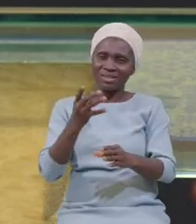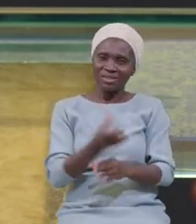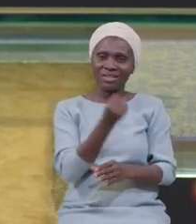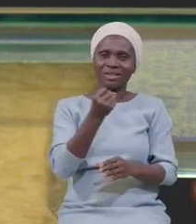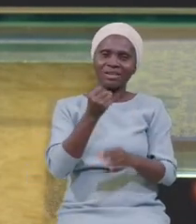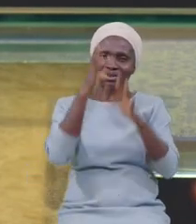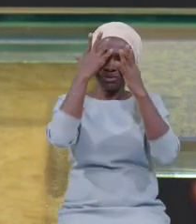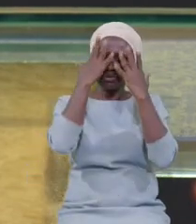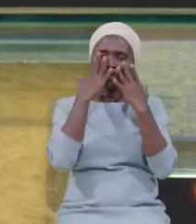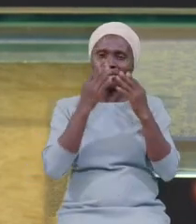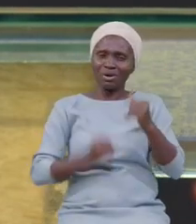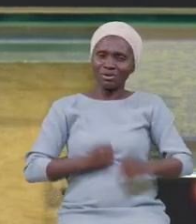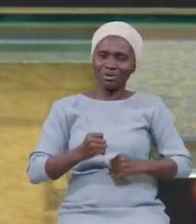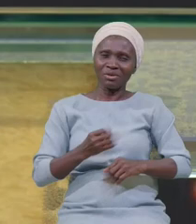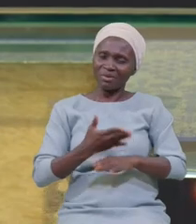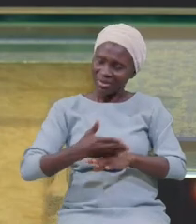vie.